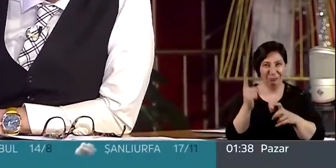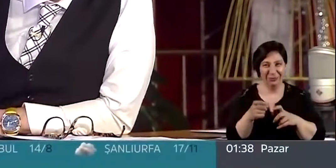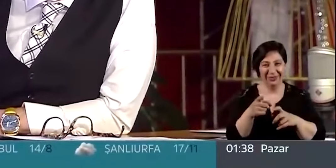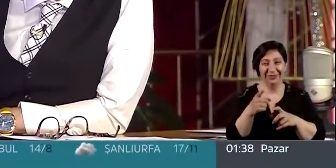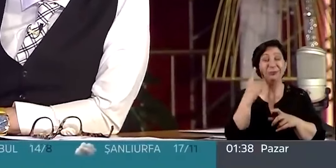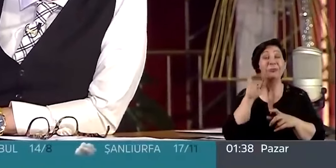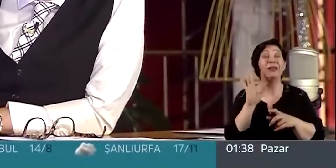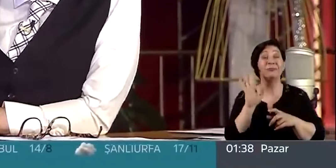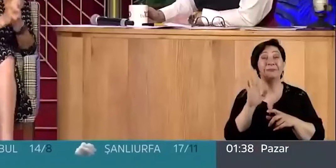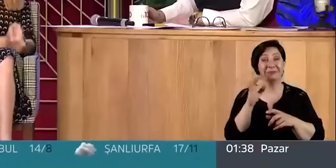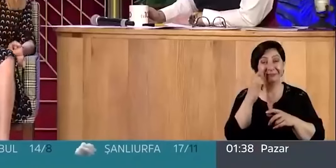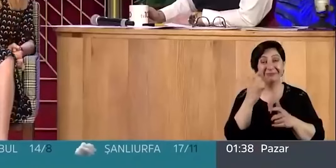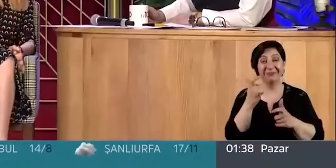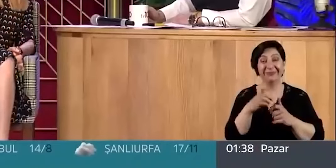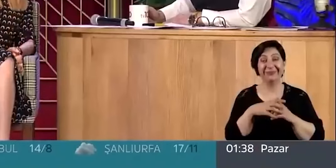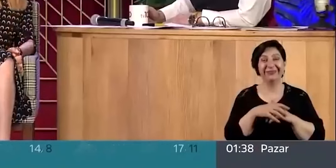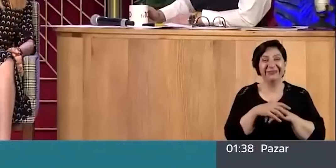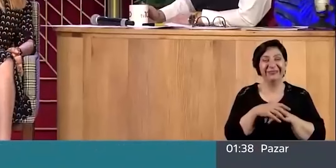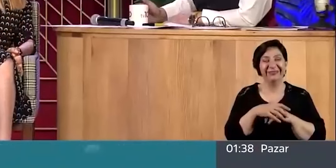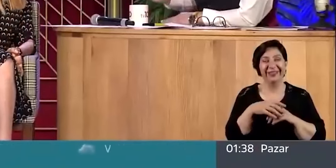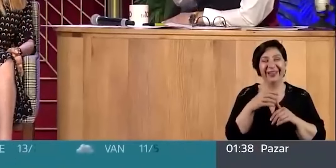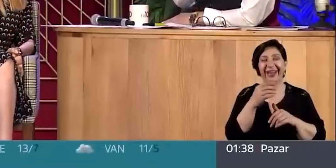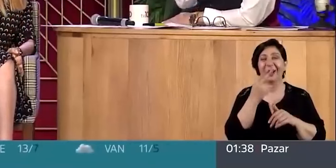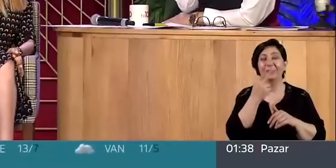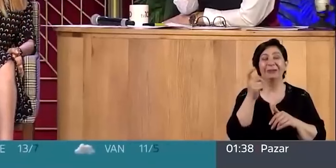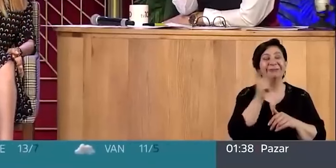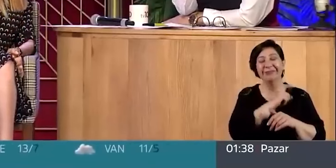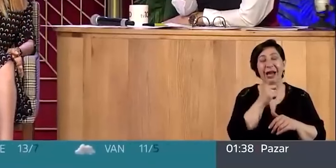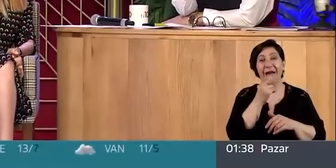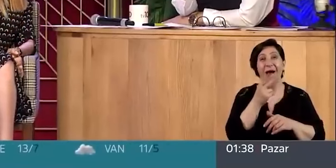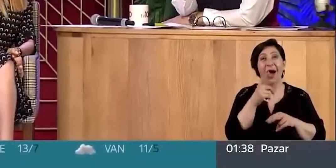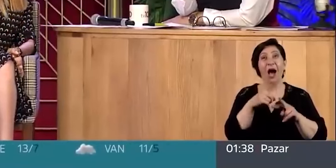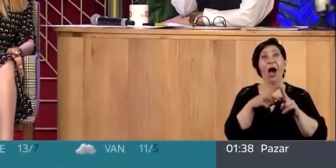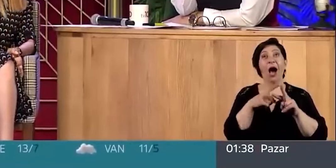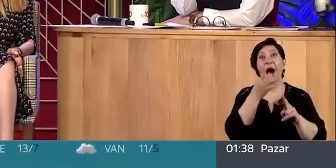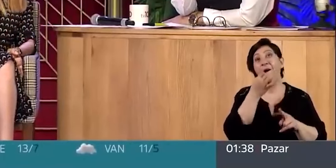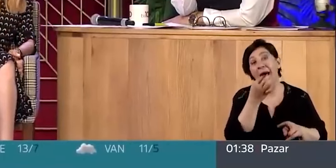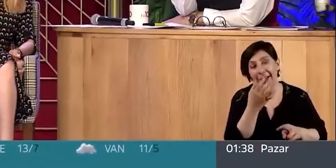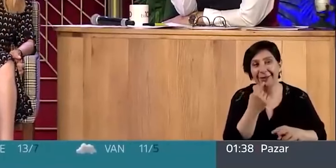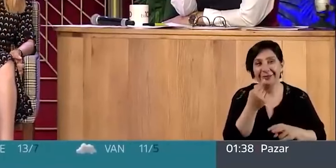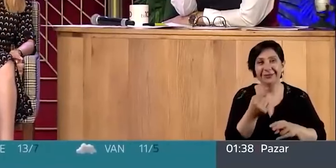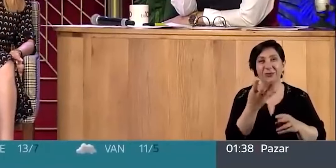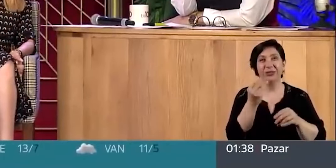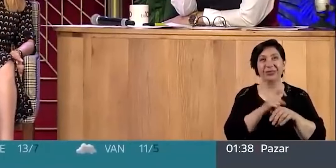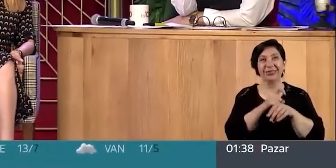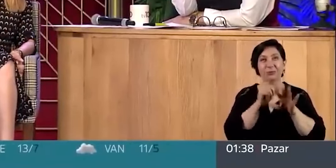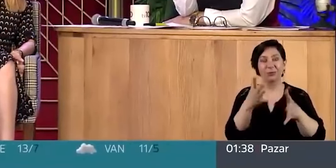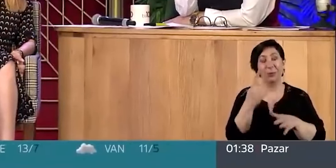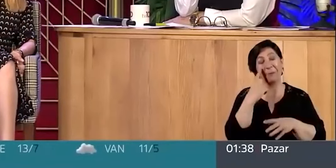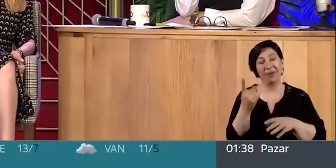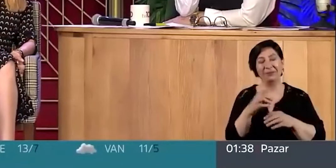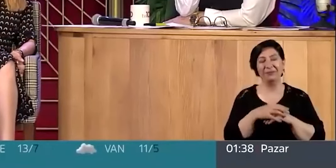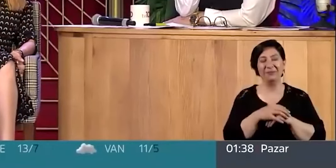Hayır duymadım, bilmiyorum. Ankara'nın ne yaptılarsa kıza o arada, ne dedilerse, nasıl sinirini